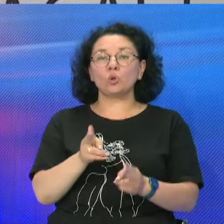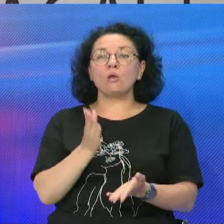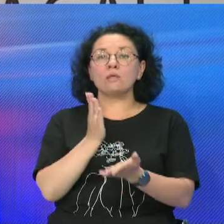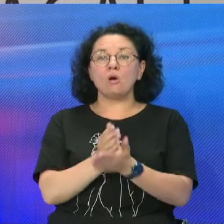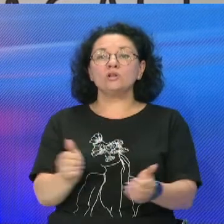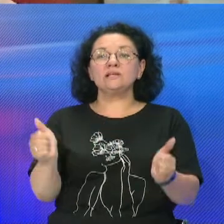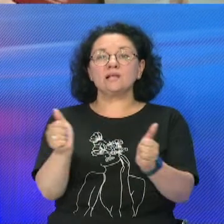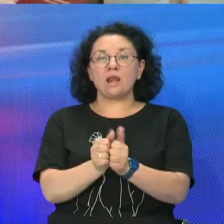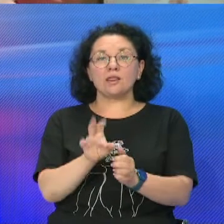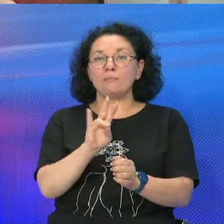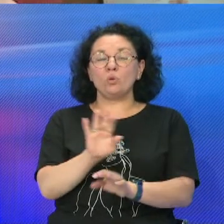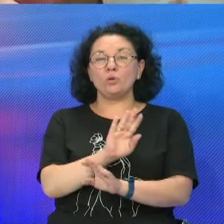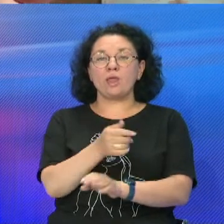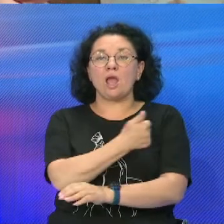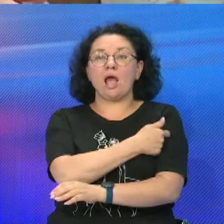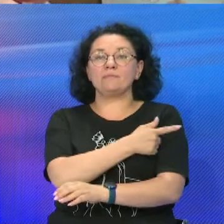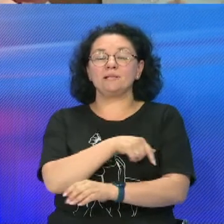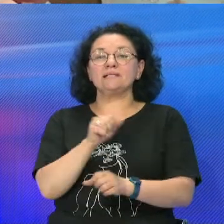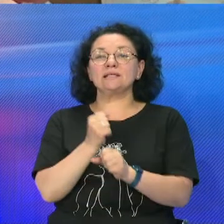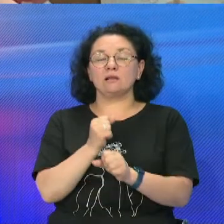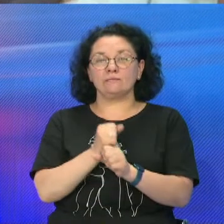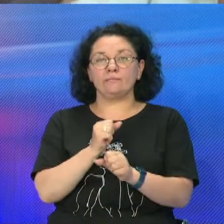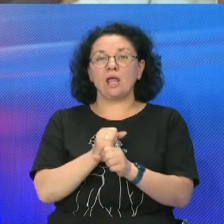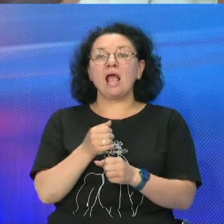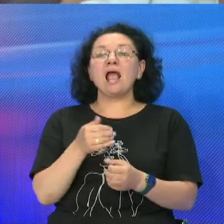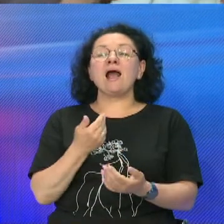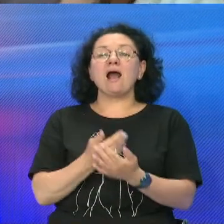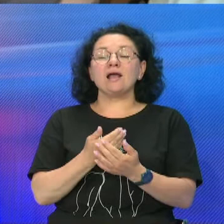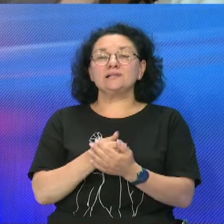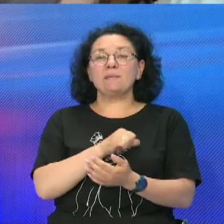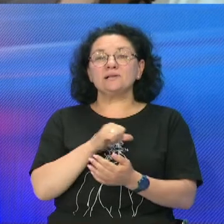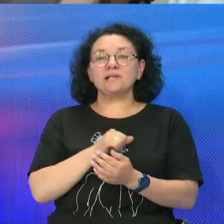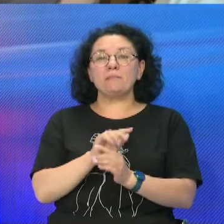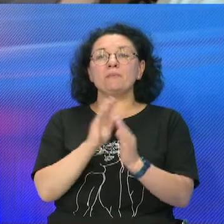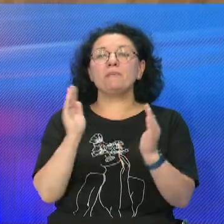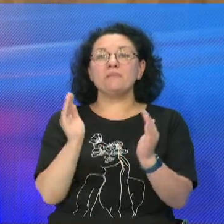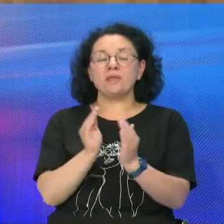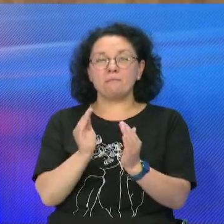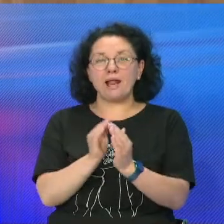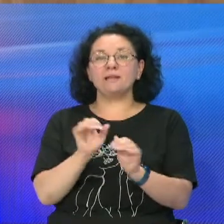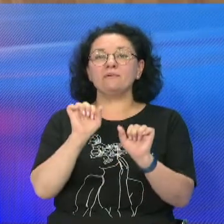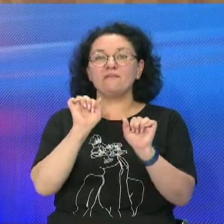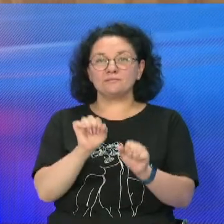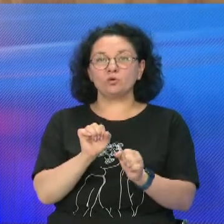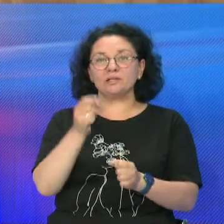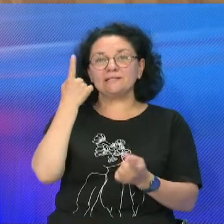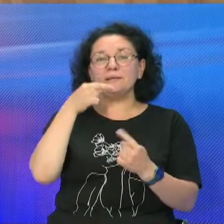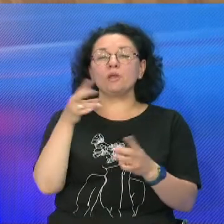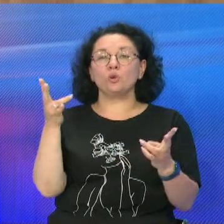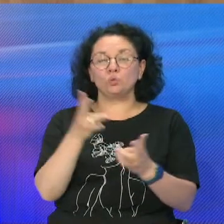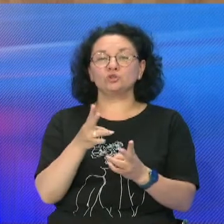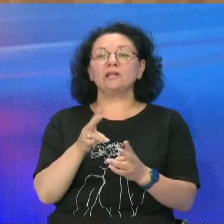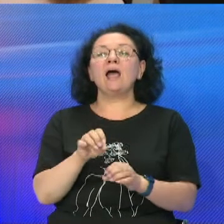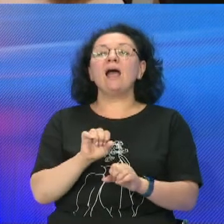работников в обладать хотя базовом арсеналом приема показа не пишет об а мой е да приезду prophecy ных медику